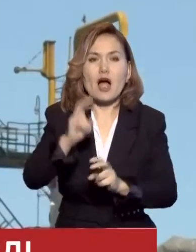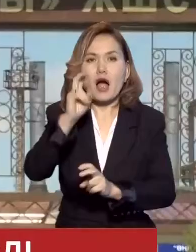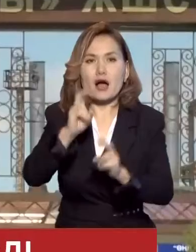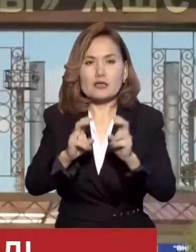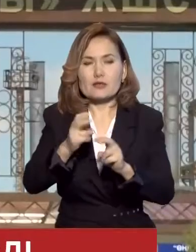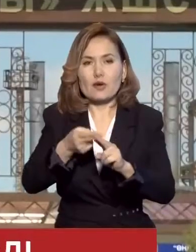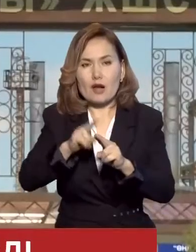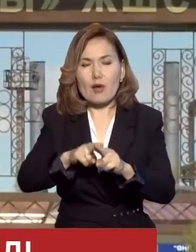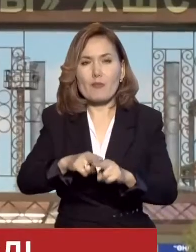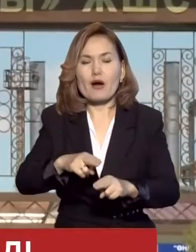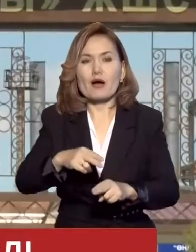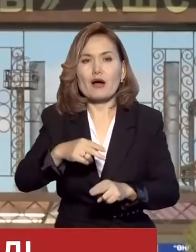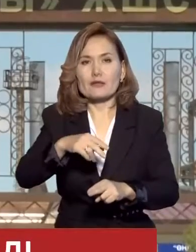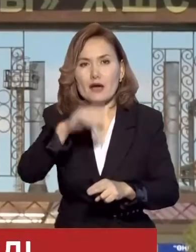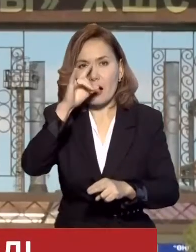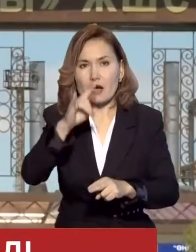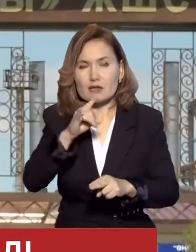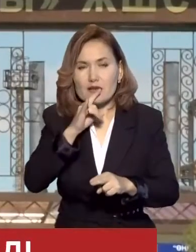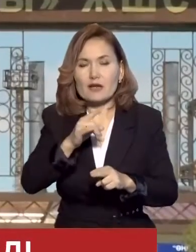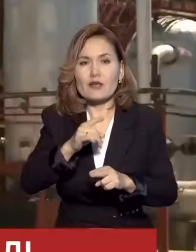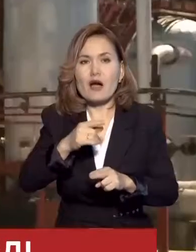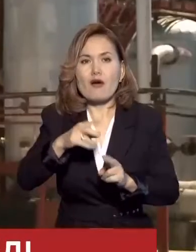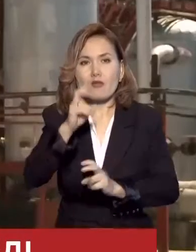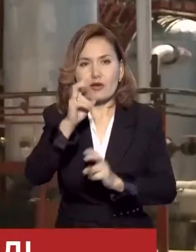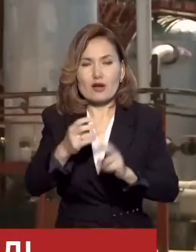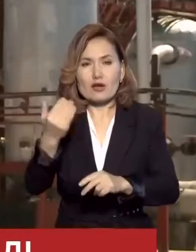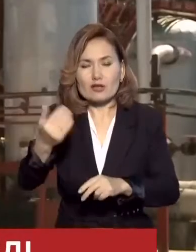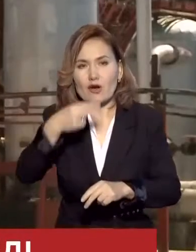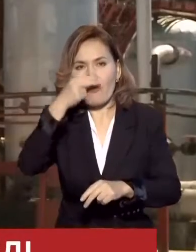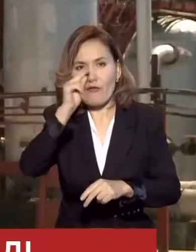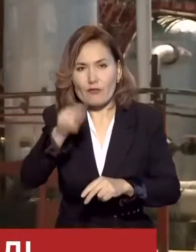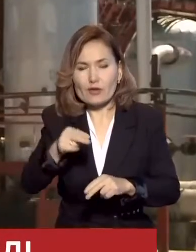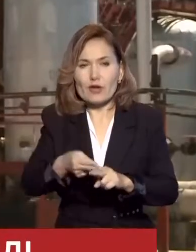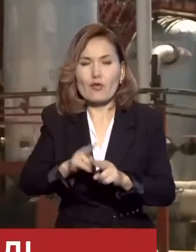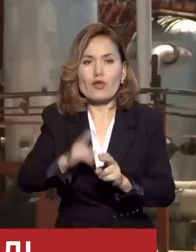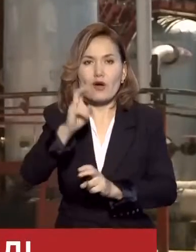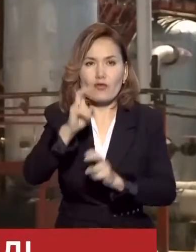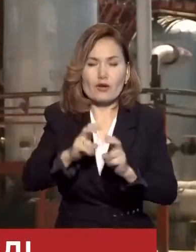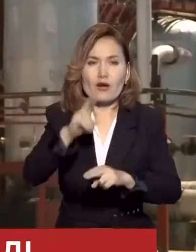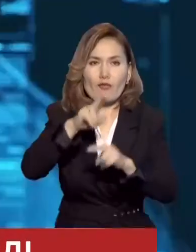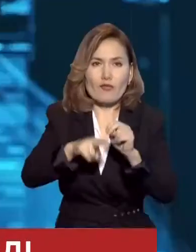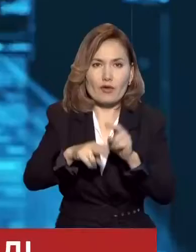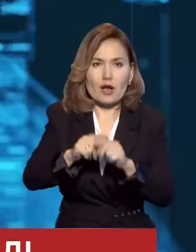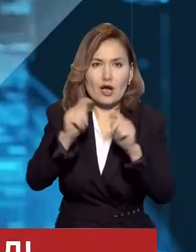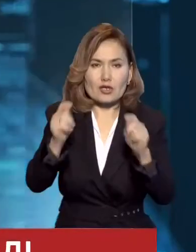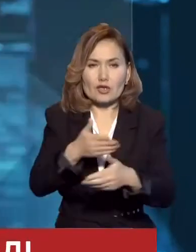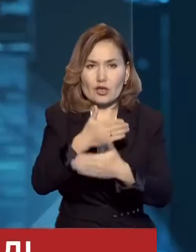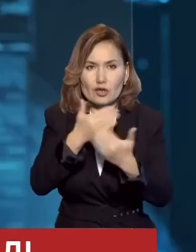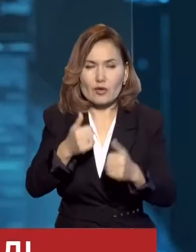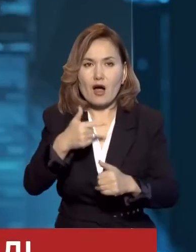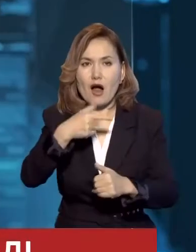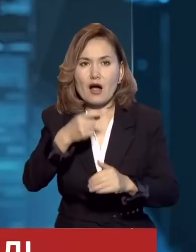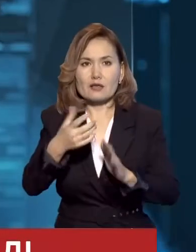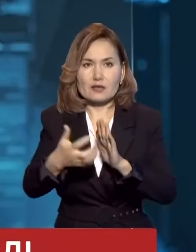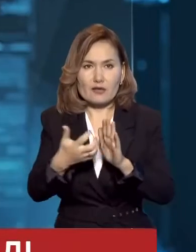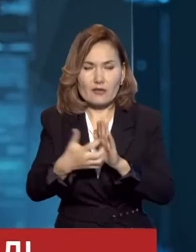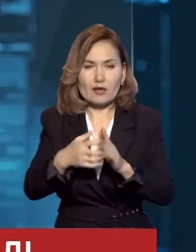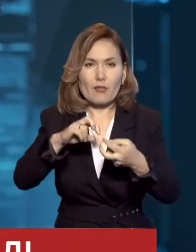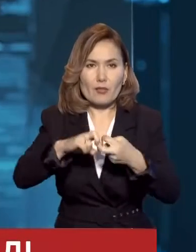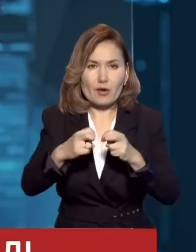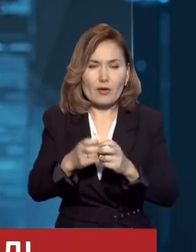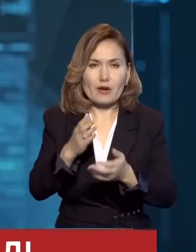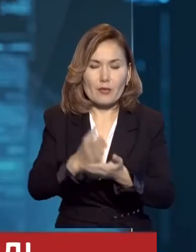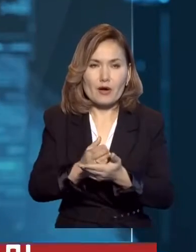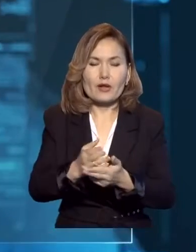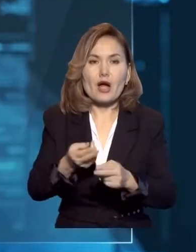қаласының қазіргі Қазақ газ өндеу зауыты базасында салынуы керек болатын. Бірақ тапсырманың орындалуы баяу. Қазіргі уақытта жобаның